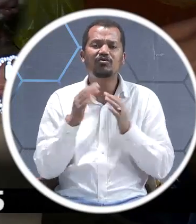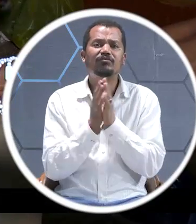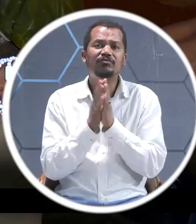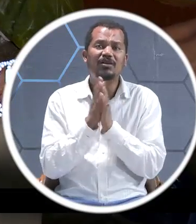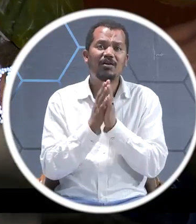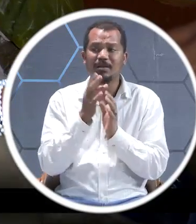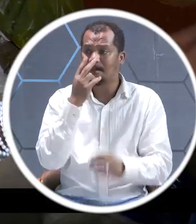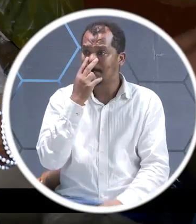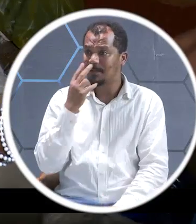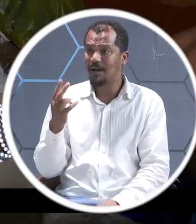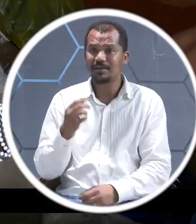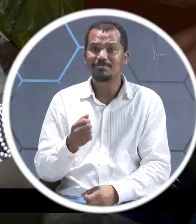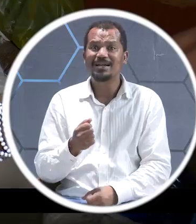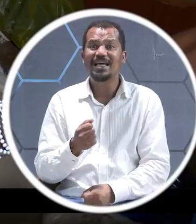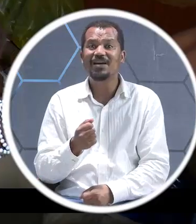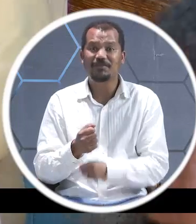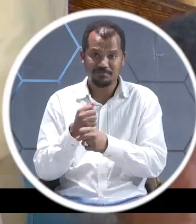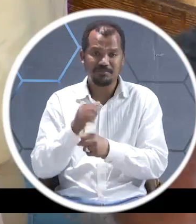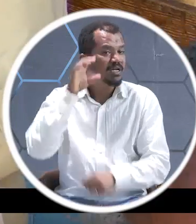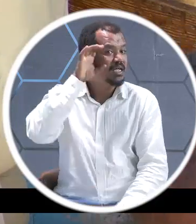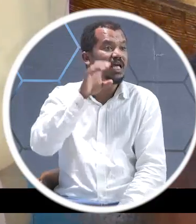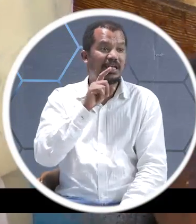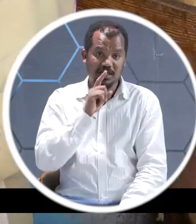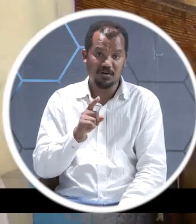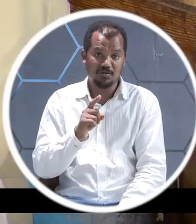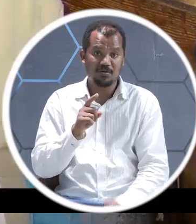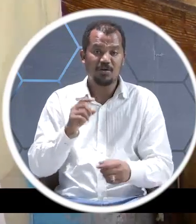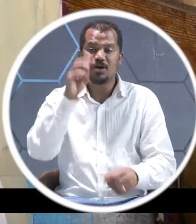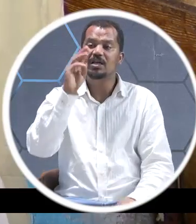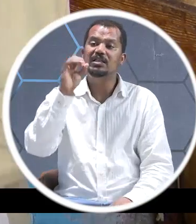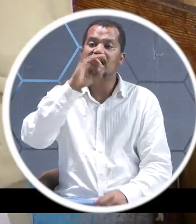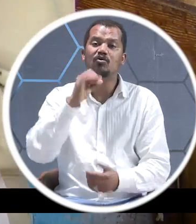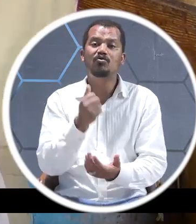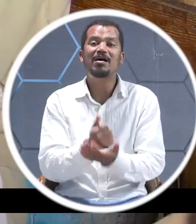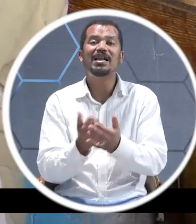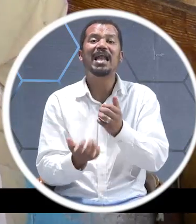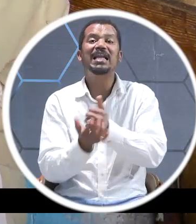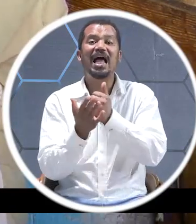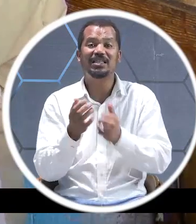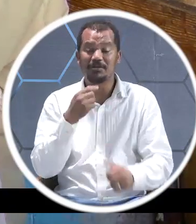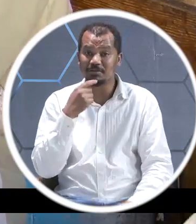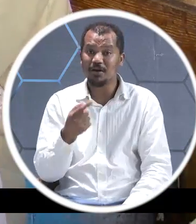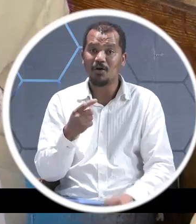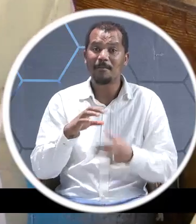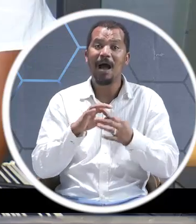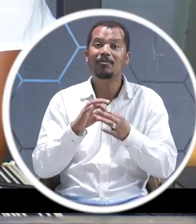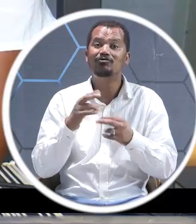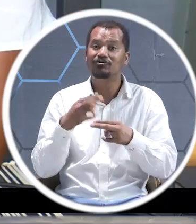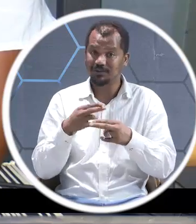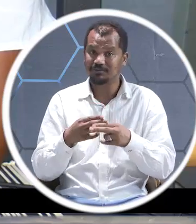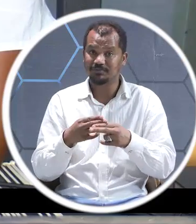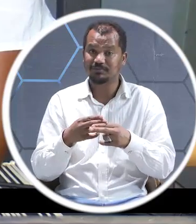ያላቸውን ተነሳሽነት በማየት መደገፍም የግድ ነው። እንግዲህ ሳሉ መረዳዳት ነው የሚለው